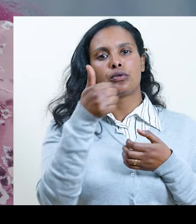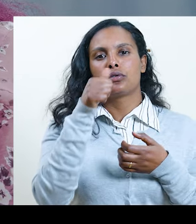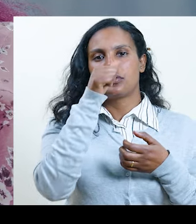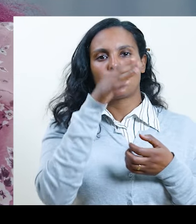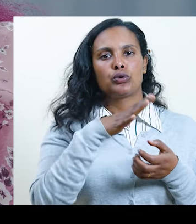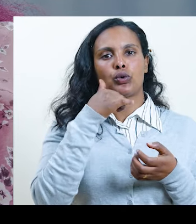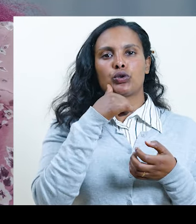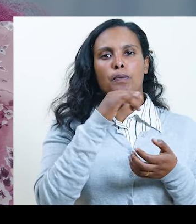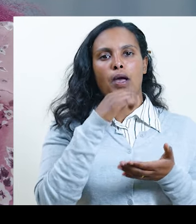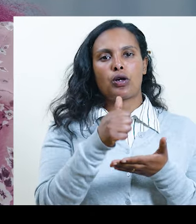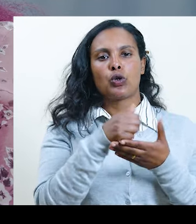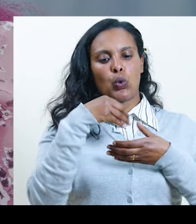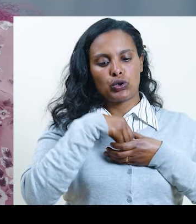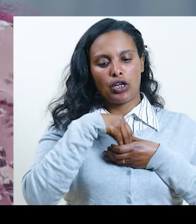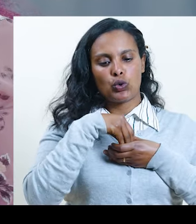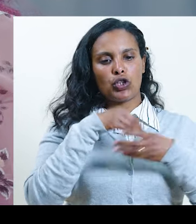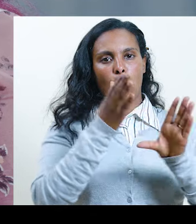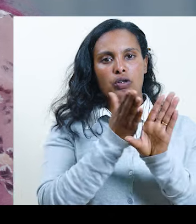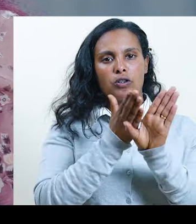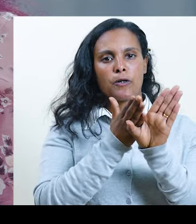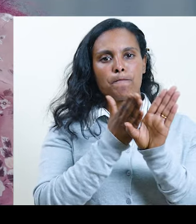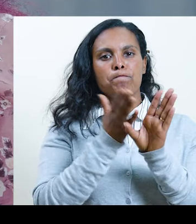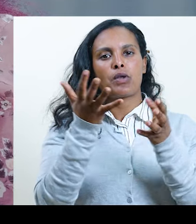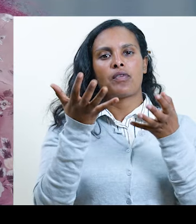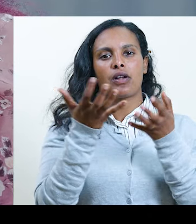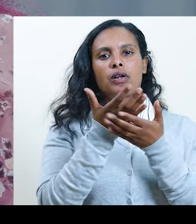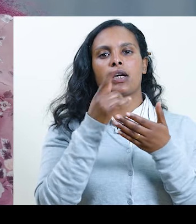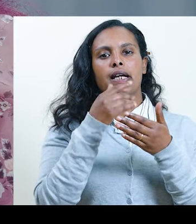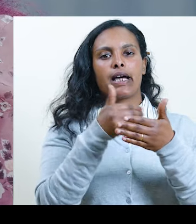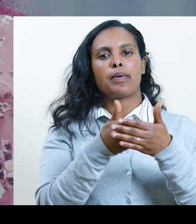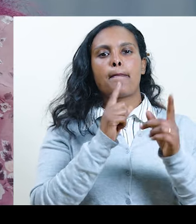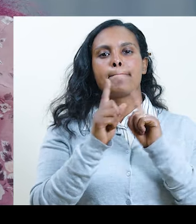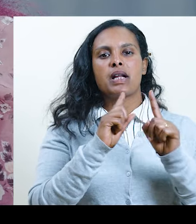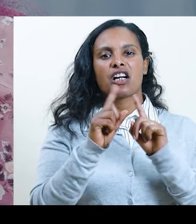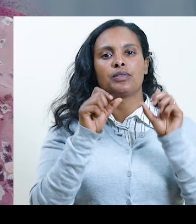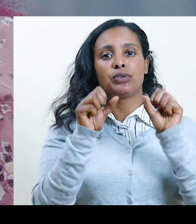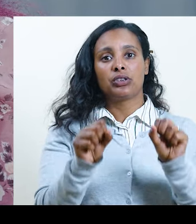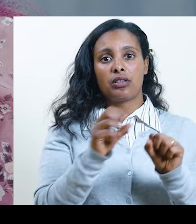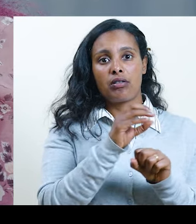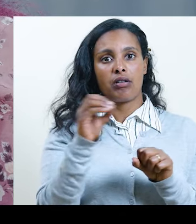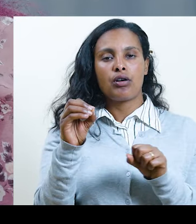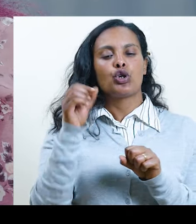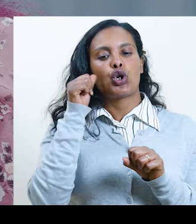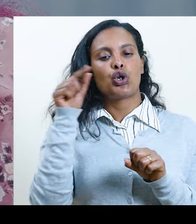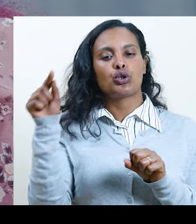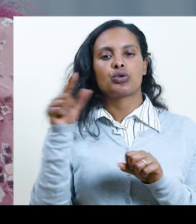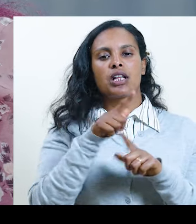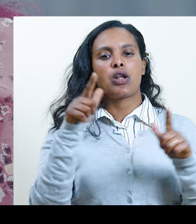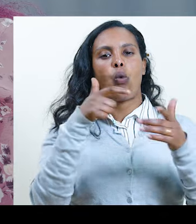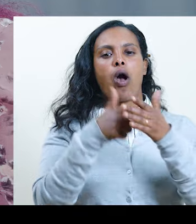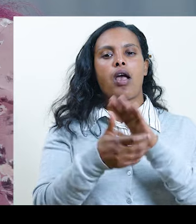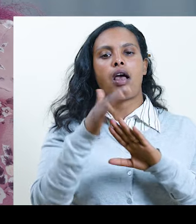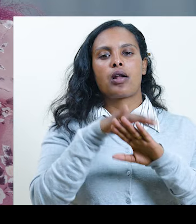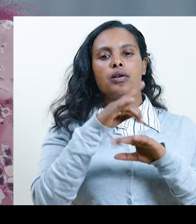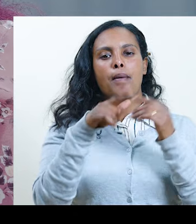ሌሎች ሴቶችንም እንደዚህ ውስጣቸው የሚፈልገው ነገር ቀርበን ማውራት ብንችልና ለነሱ ትልቅ